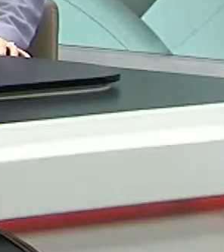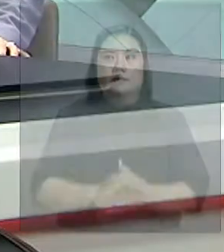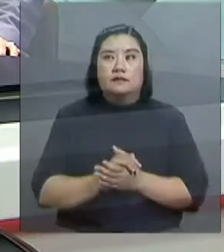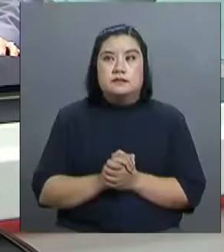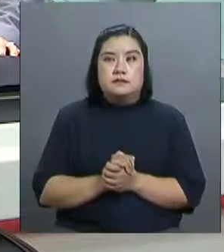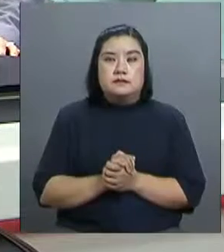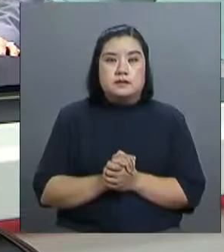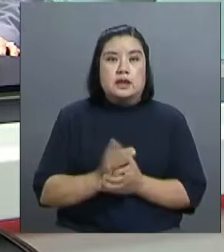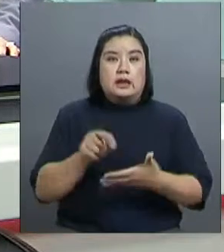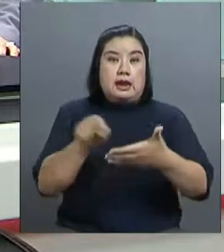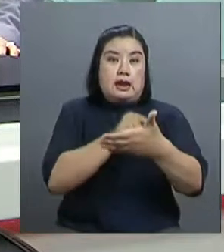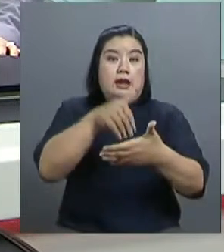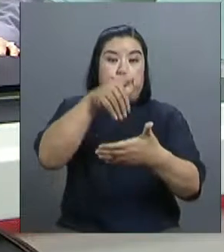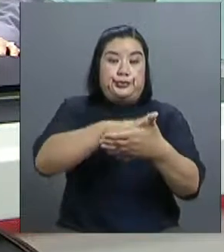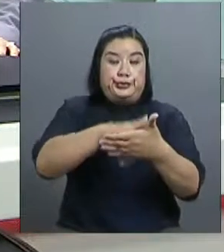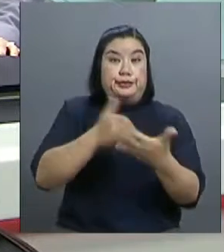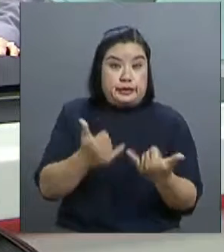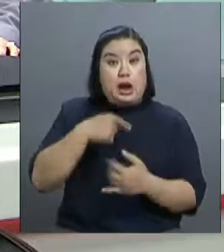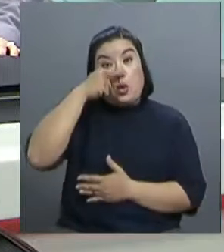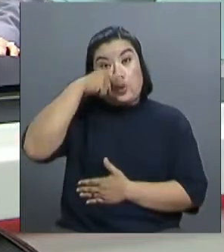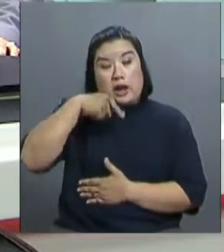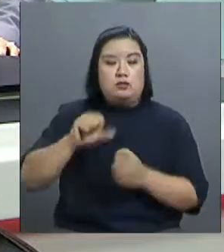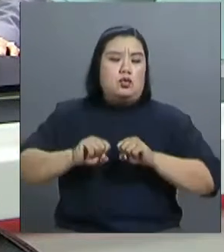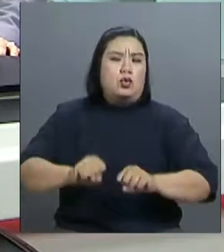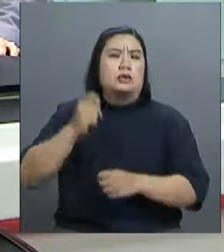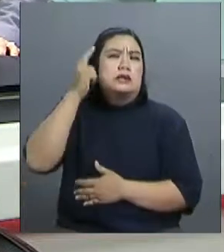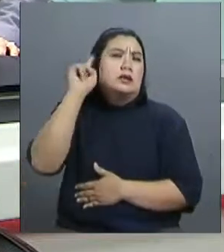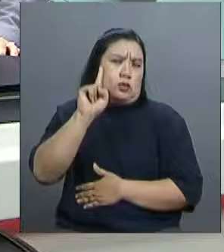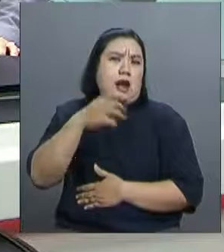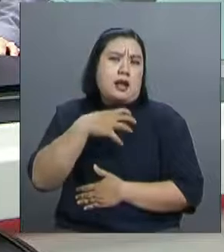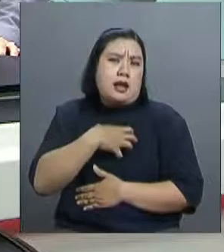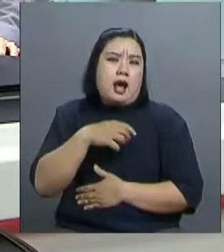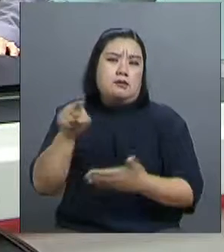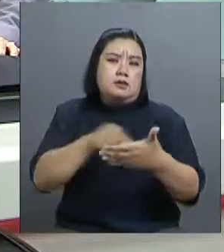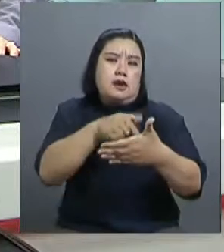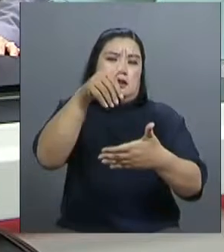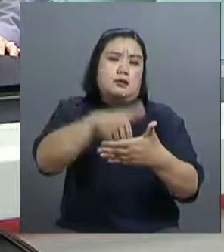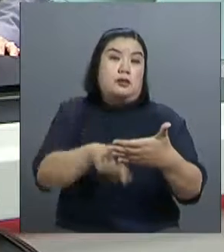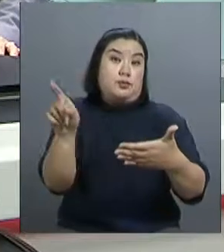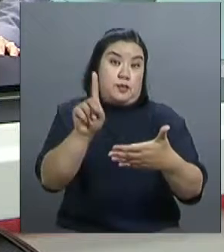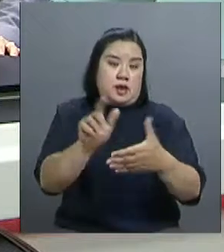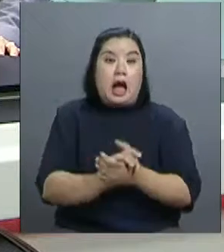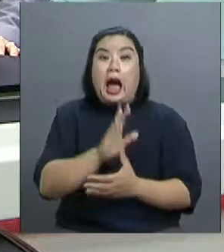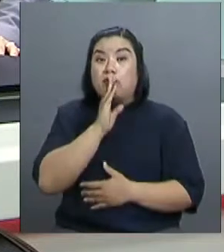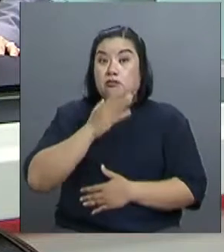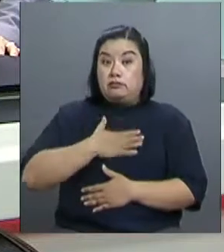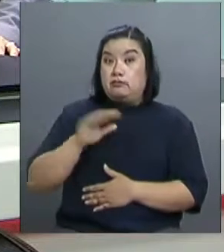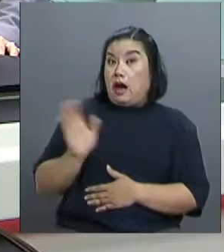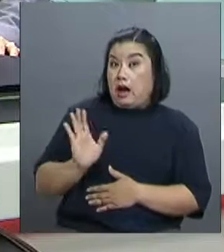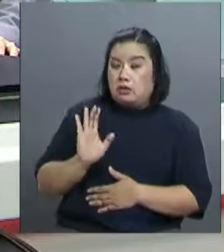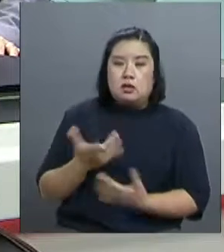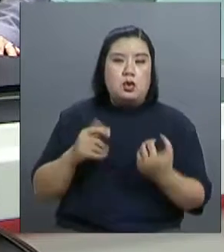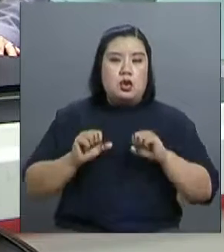สำหรับการเลือกตั้งที่จะเกิดขึ้นคนรุ่นใหม่ตัดสินใจอย่างไรกับการออกไปเลือกตั้งครั้งนี้นะคะและหากไม่ออกไปใช้สิทธิ์คนรุ่นให